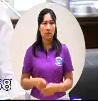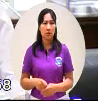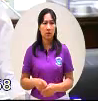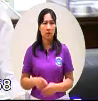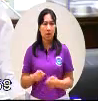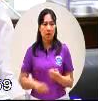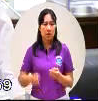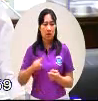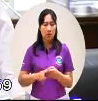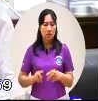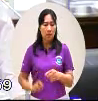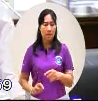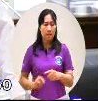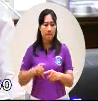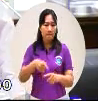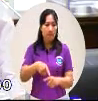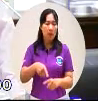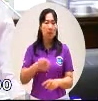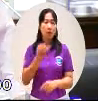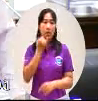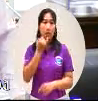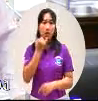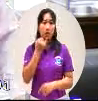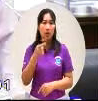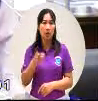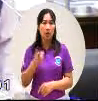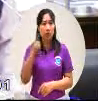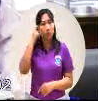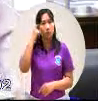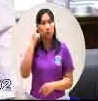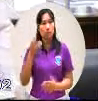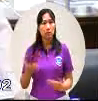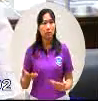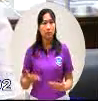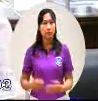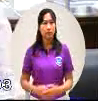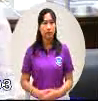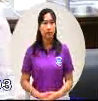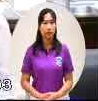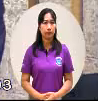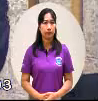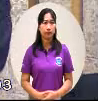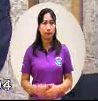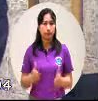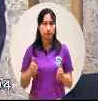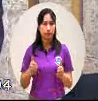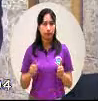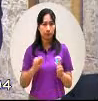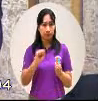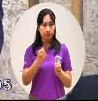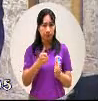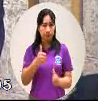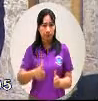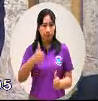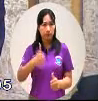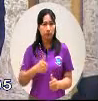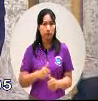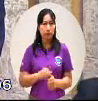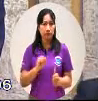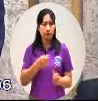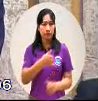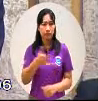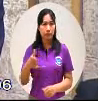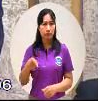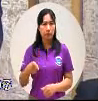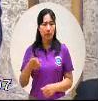是跨越的，应该是适合，你认为呢？ 对，当然。 好，谢谢议长，谢谢科路加议员哈。我想呢，